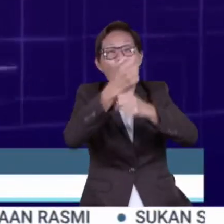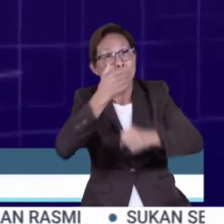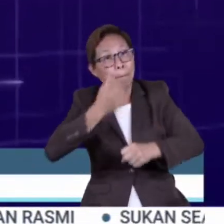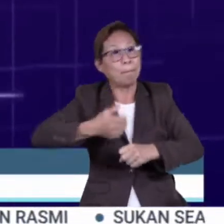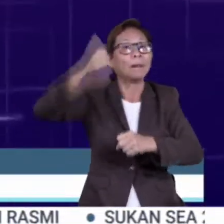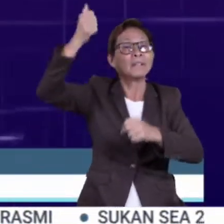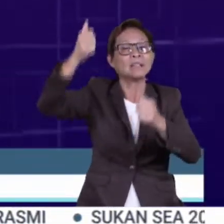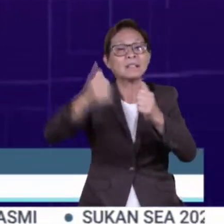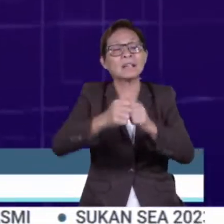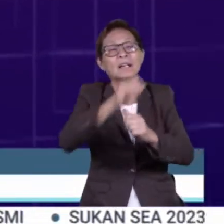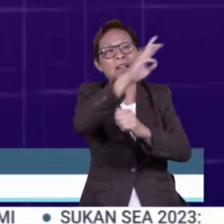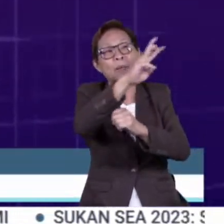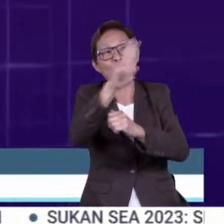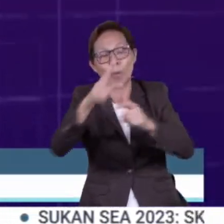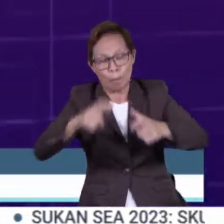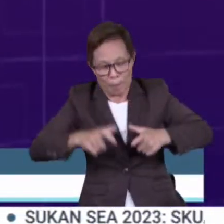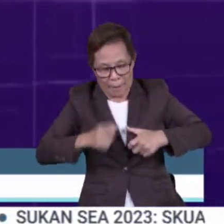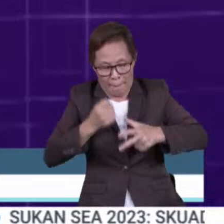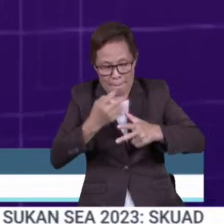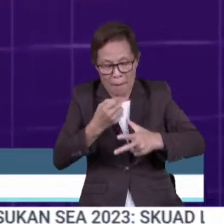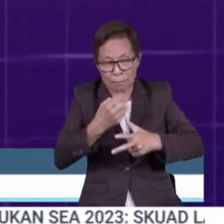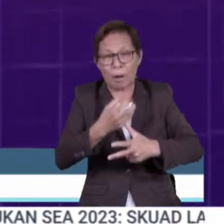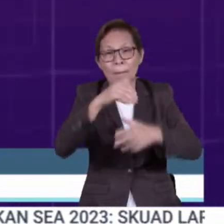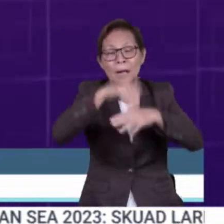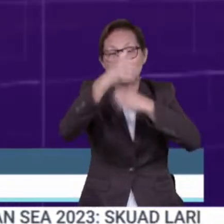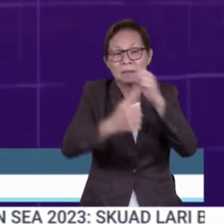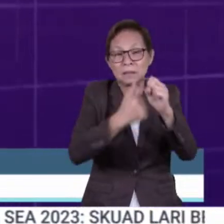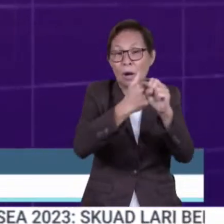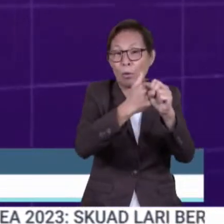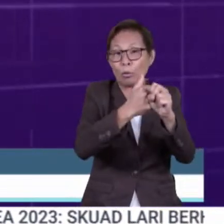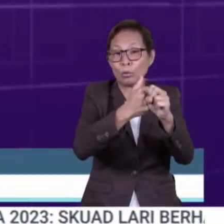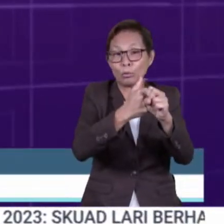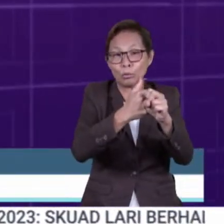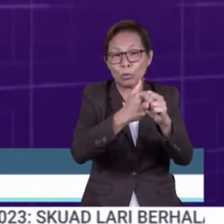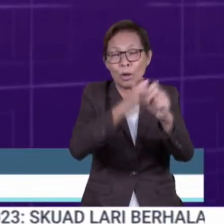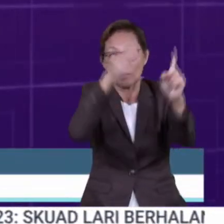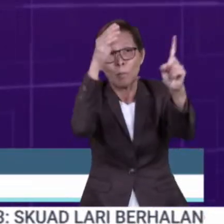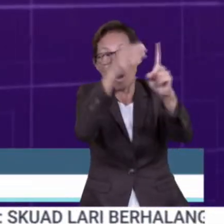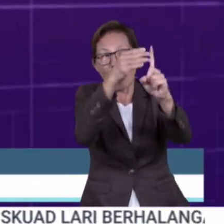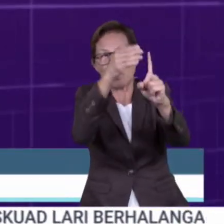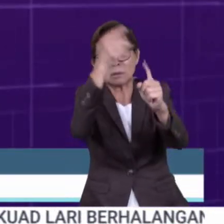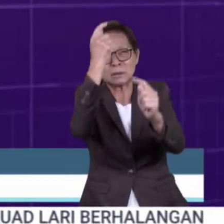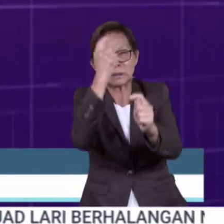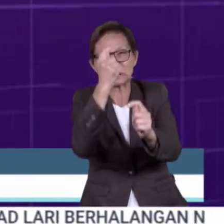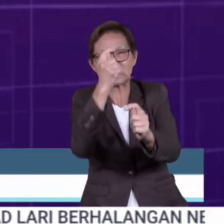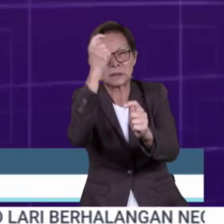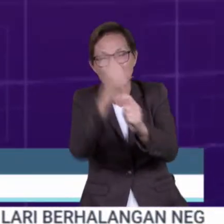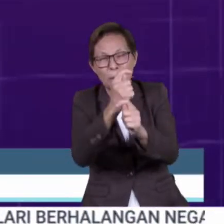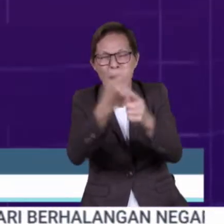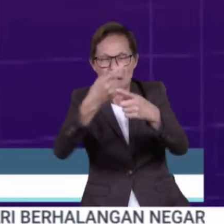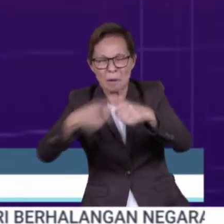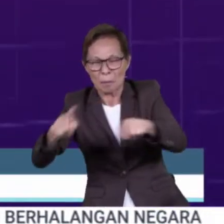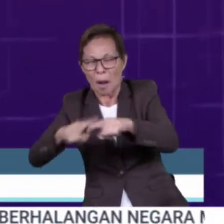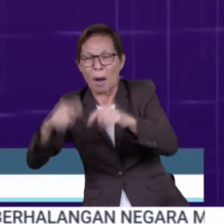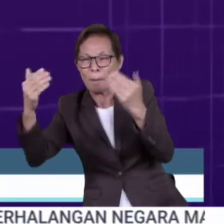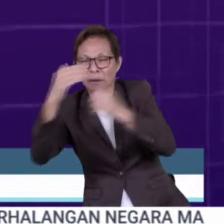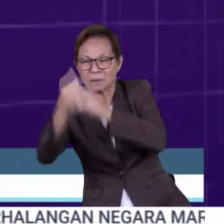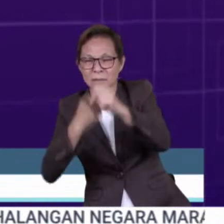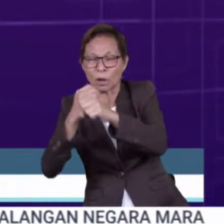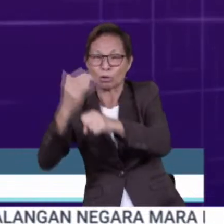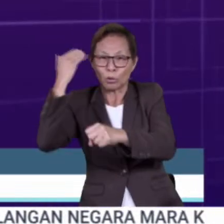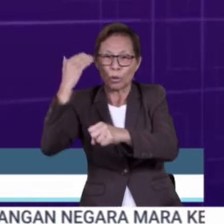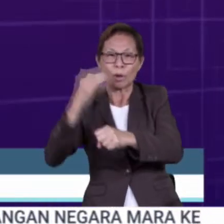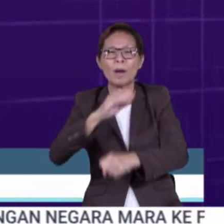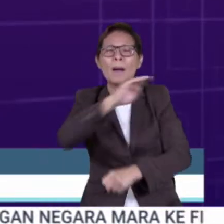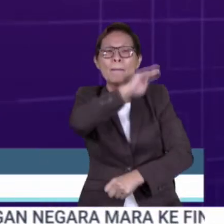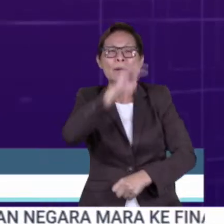baik dengan 62 pingat emas. Pada tahun tersebut, sasaran yang ditetapkan agak berbeza berbanding tahun-tahun sebelumnya apabila Menteri